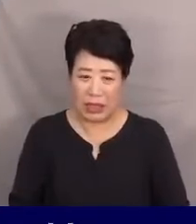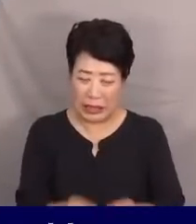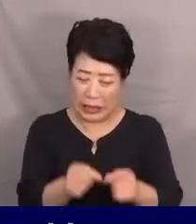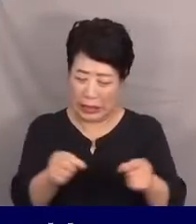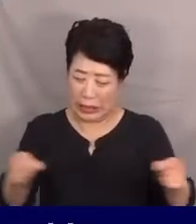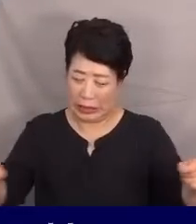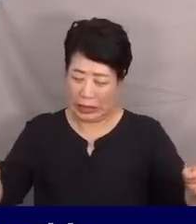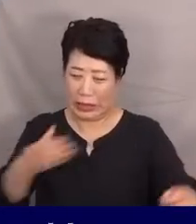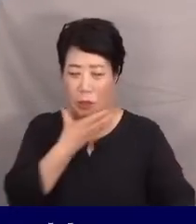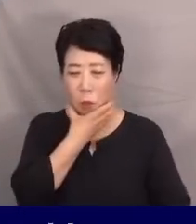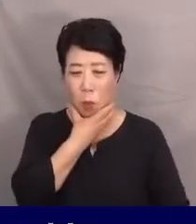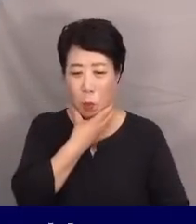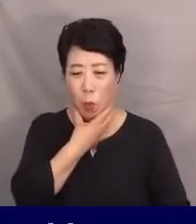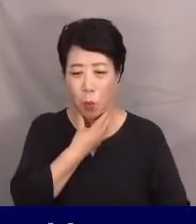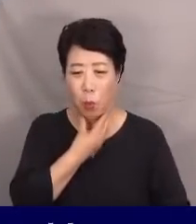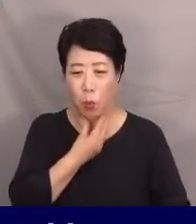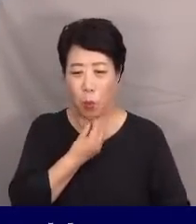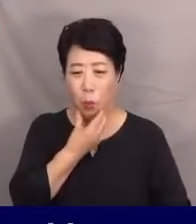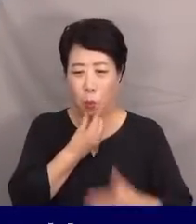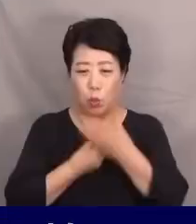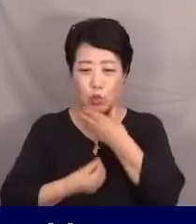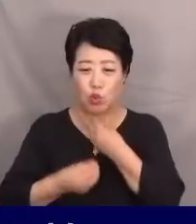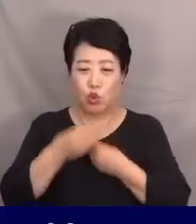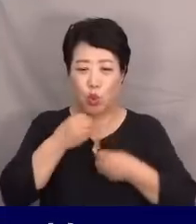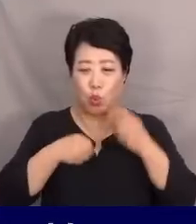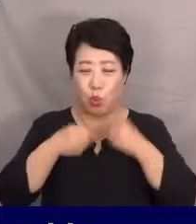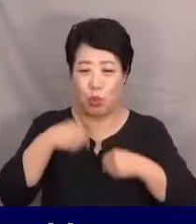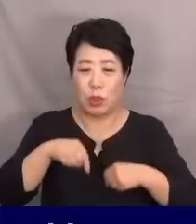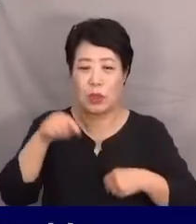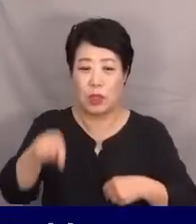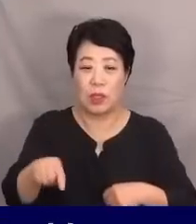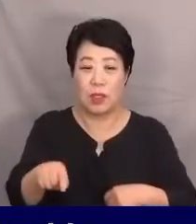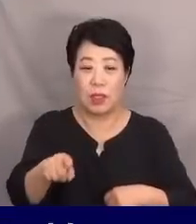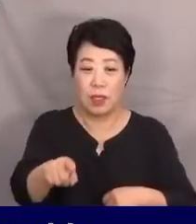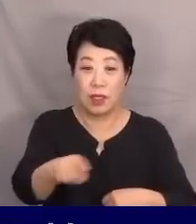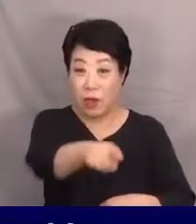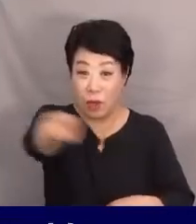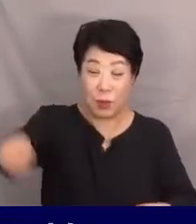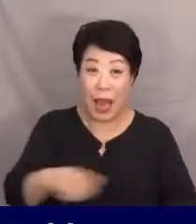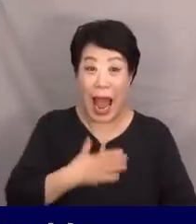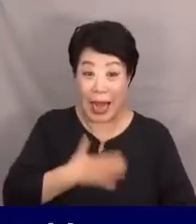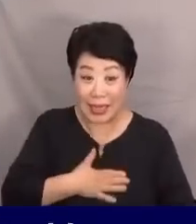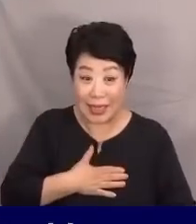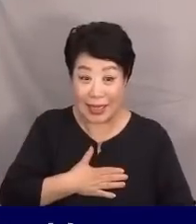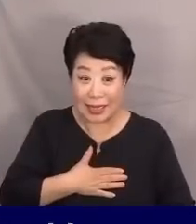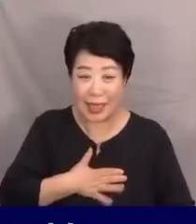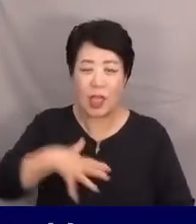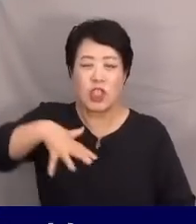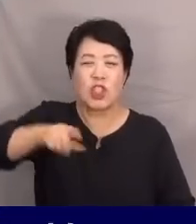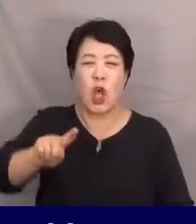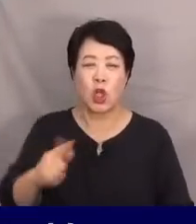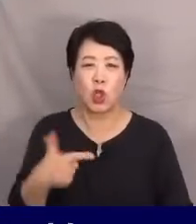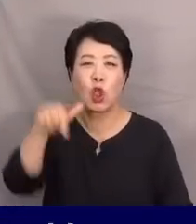수염입니다. 여러분들 알고 계시는 그 천인공노할 이름.